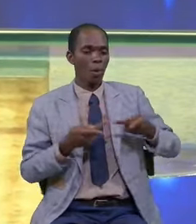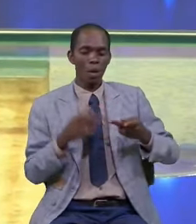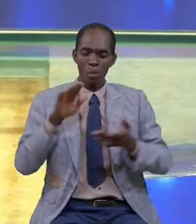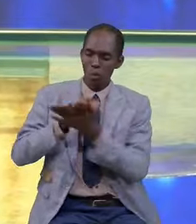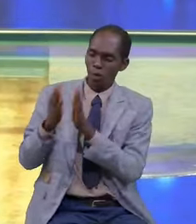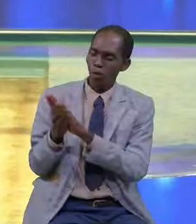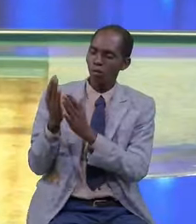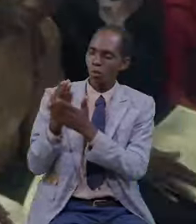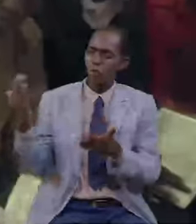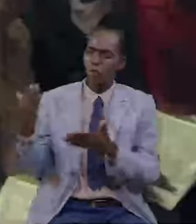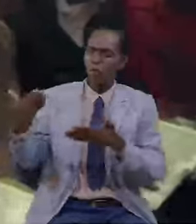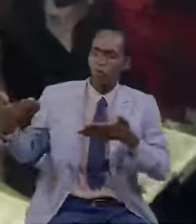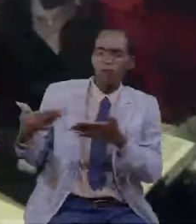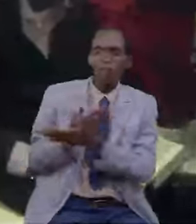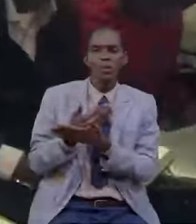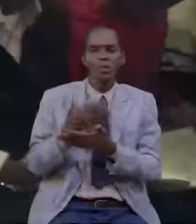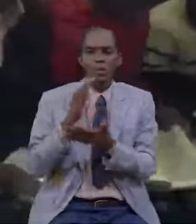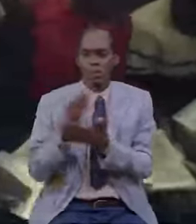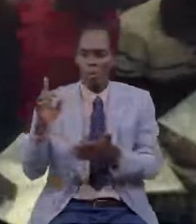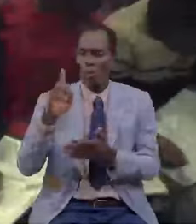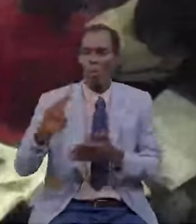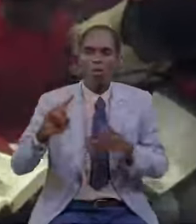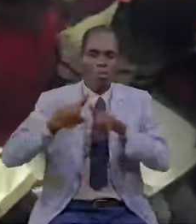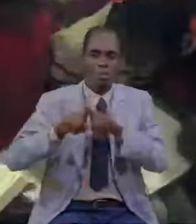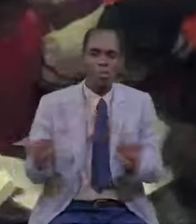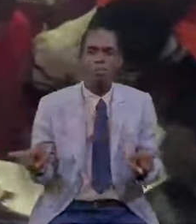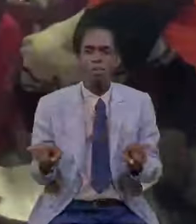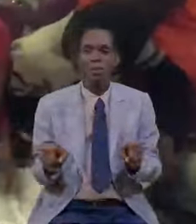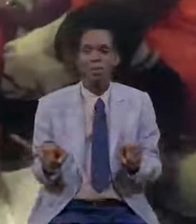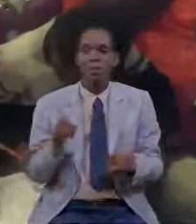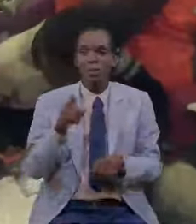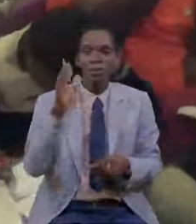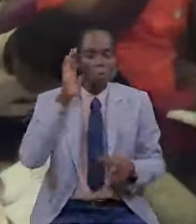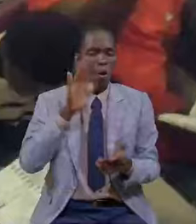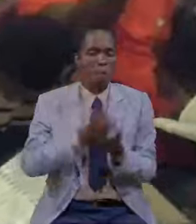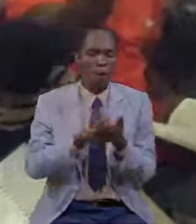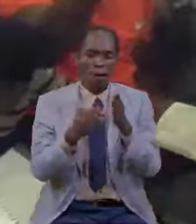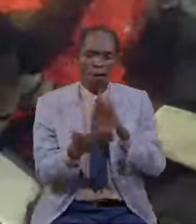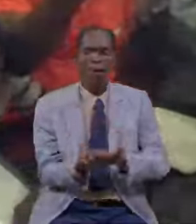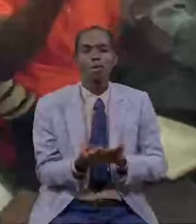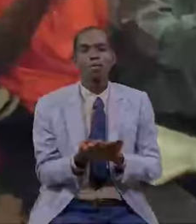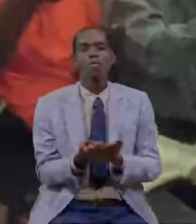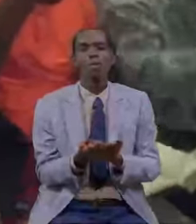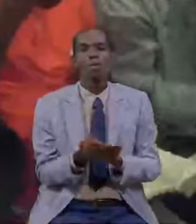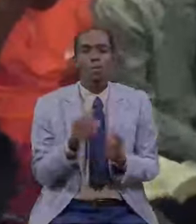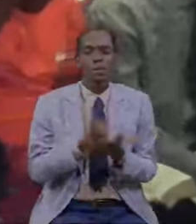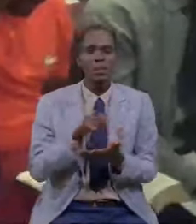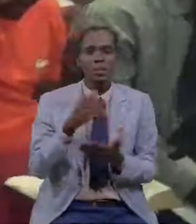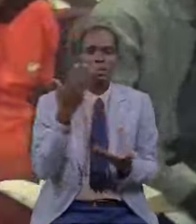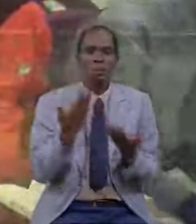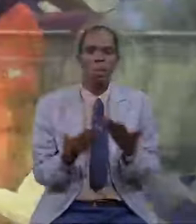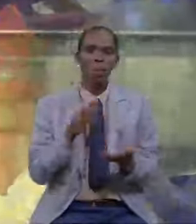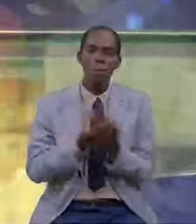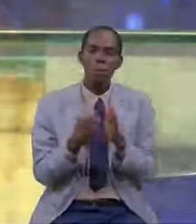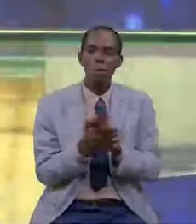quelque chose de nouveau, quelqu'un de différent. Je dis, vous allez devenir, en sorte qu'il devint père